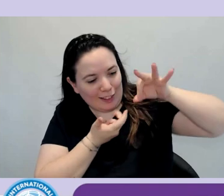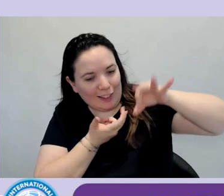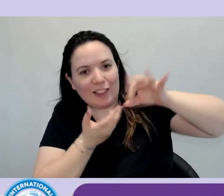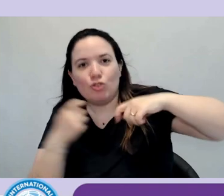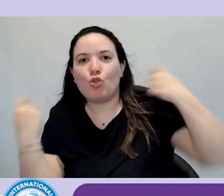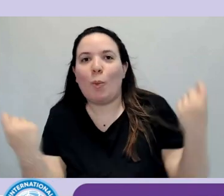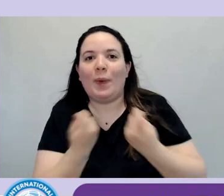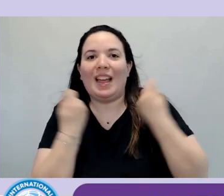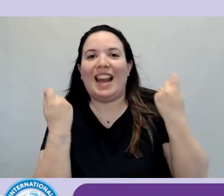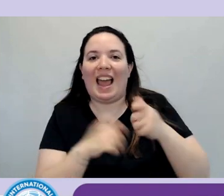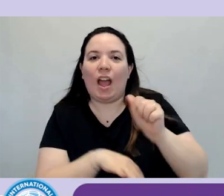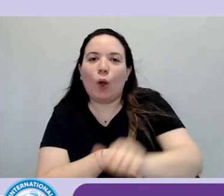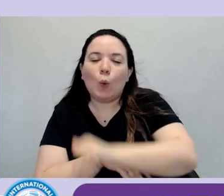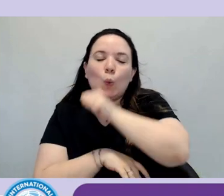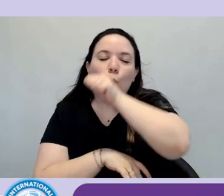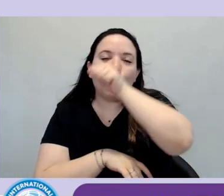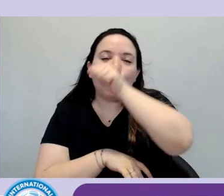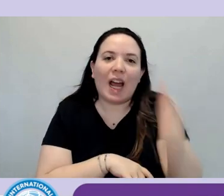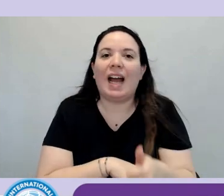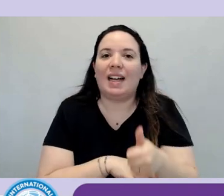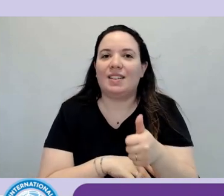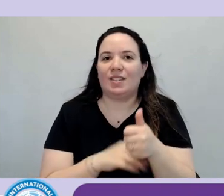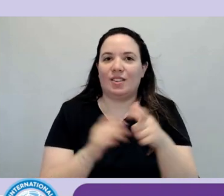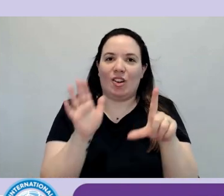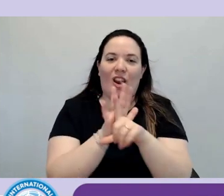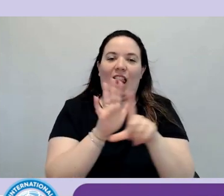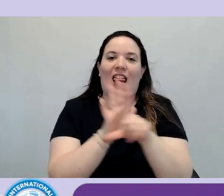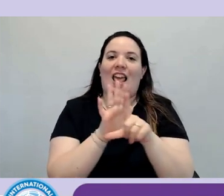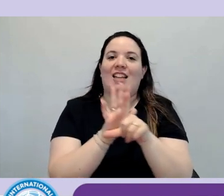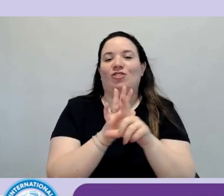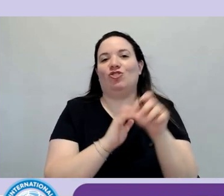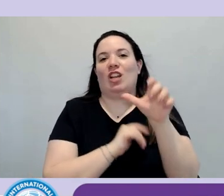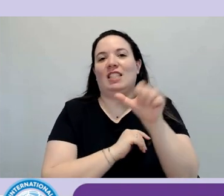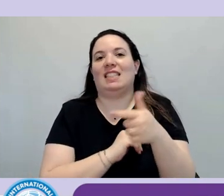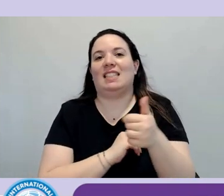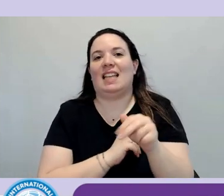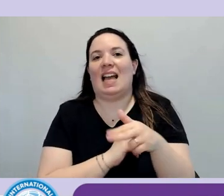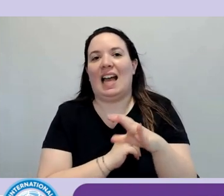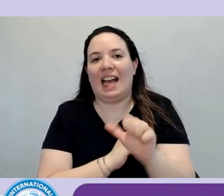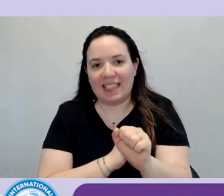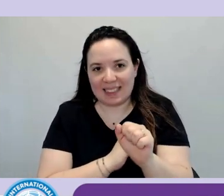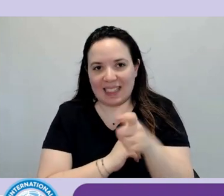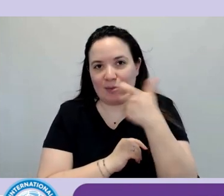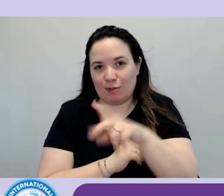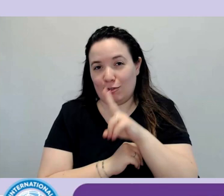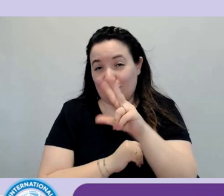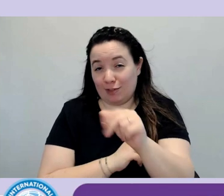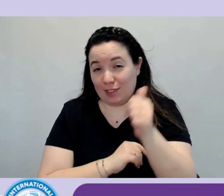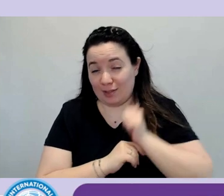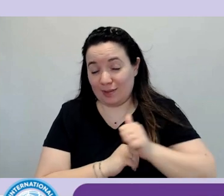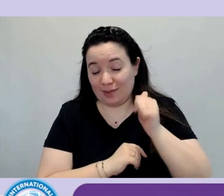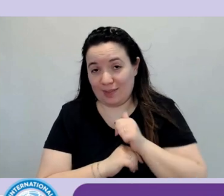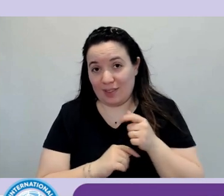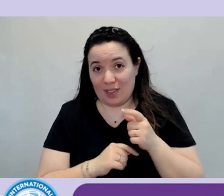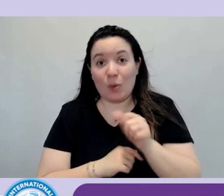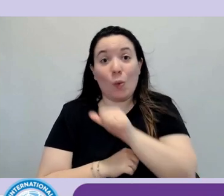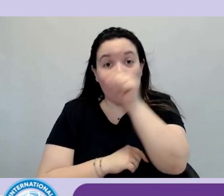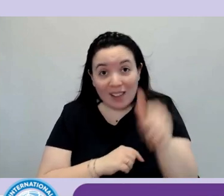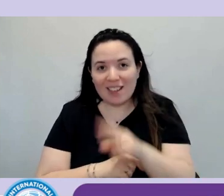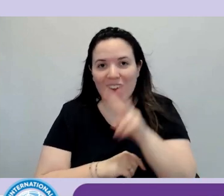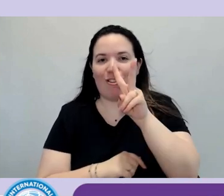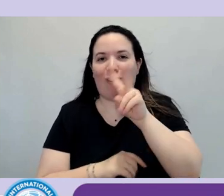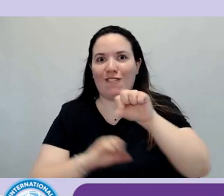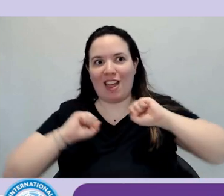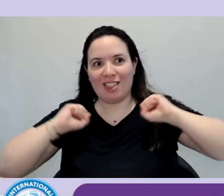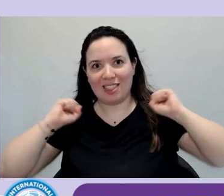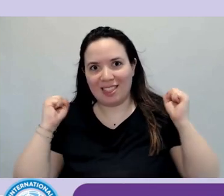dedicati a un anno di di legge stanca perché la legge stanca come l'ho detto prima ha compiuto 20 anni